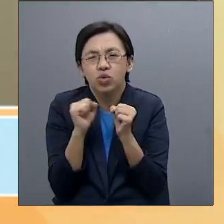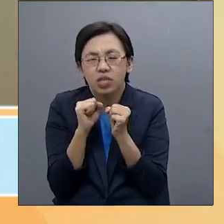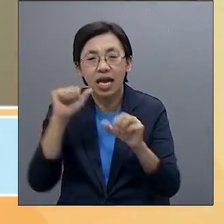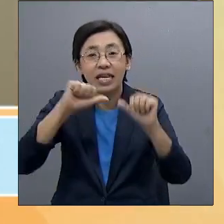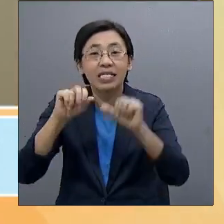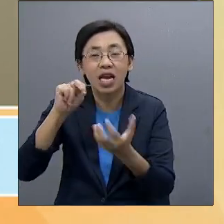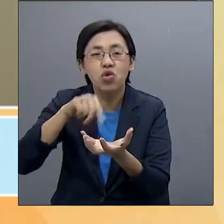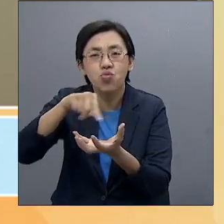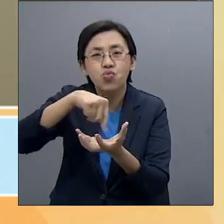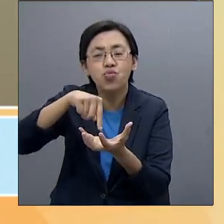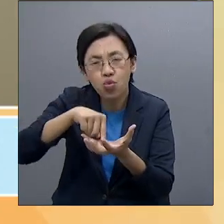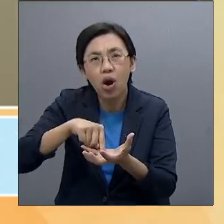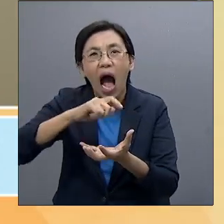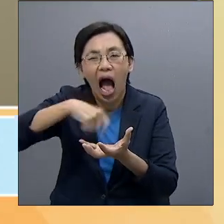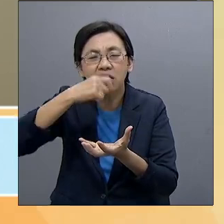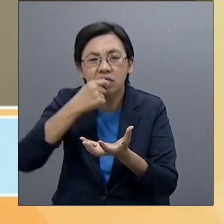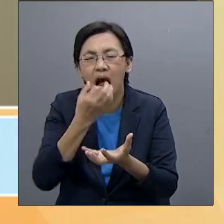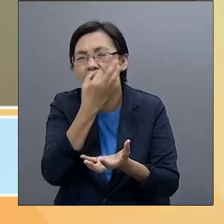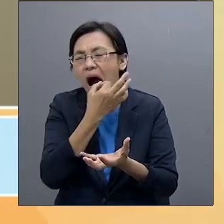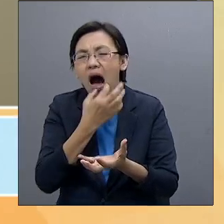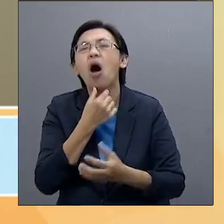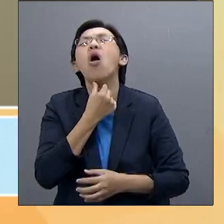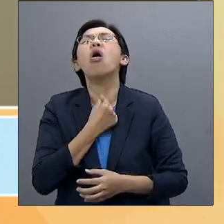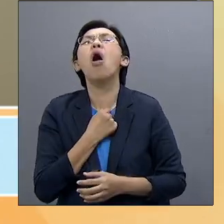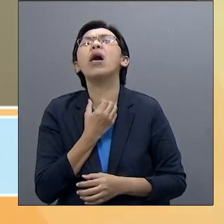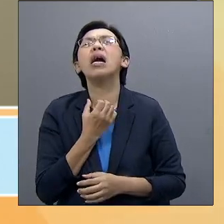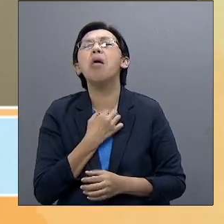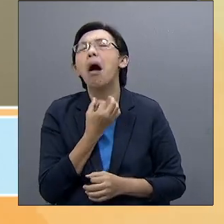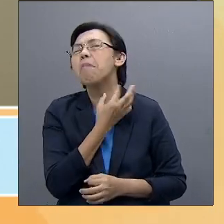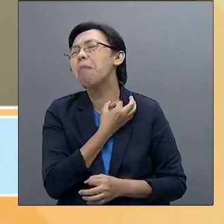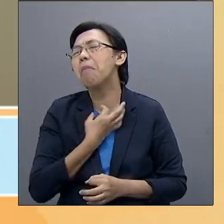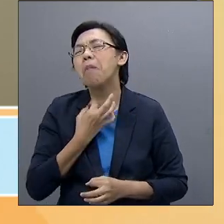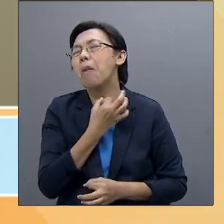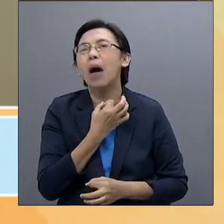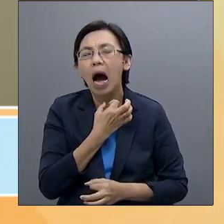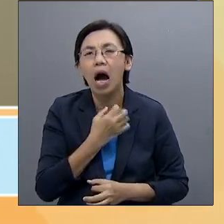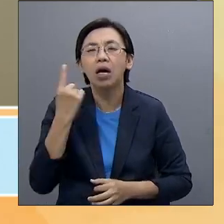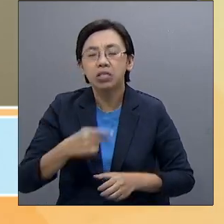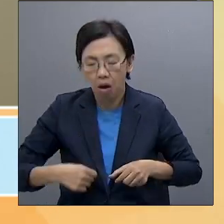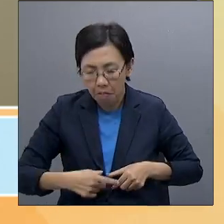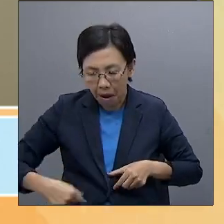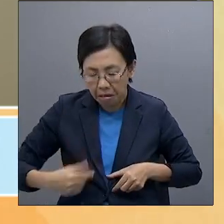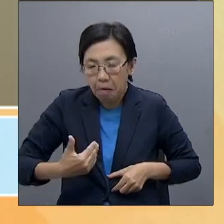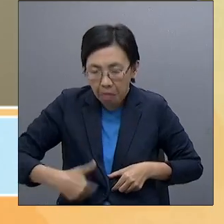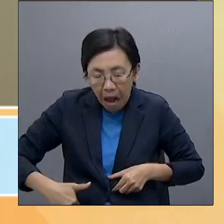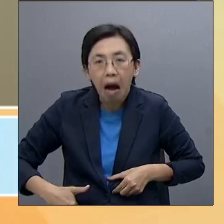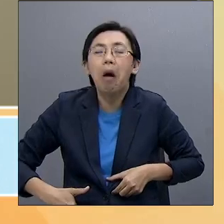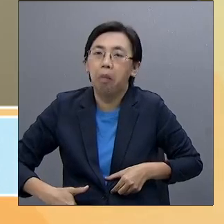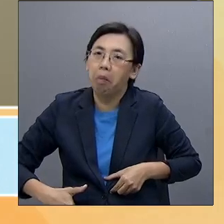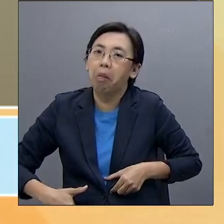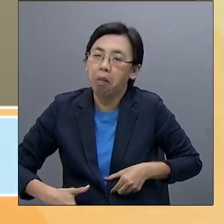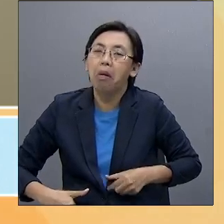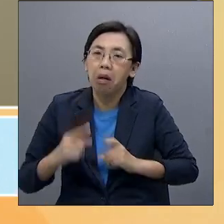แหละแล้วก็เรียกว่าไหม้ปากไหม้คอจนต้องไปผ่าตัดกระเพาะอะไรเพื่อที่จะรักษาเลยนะครับเรียกว่